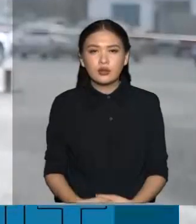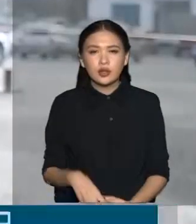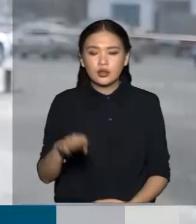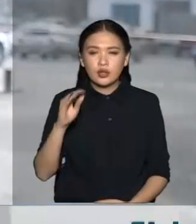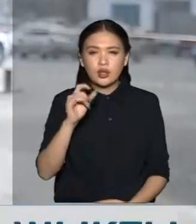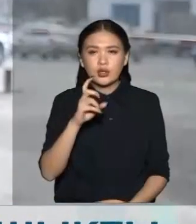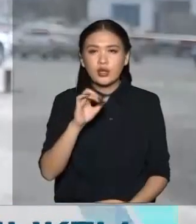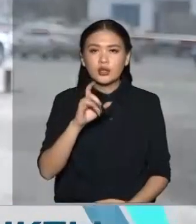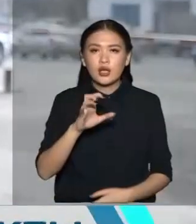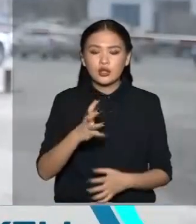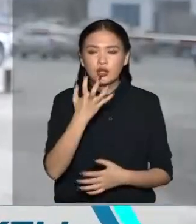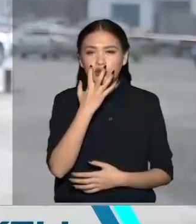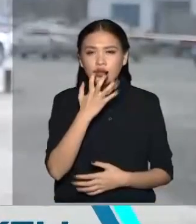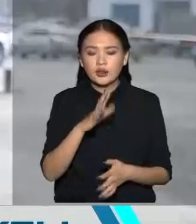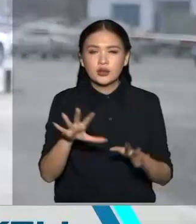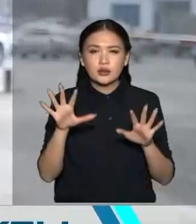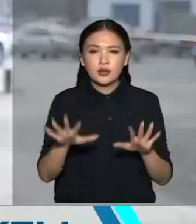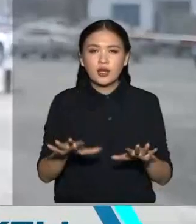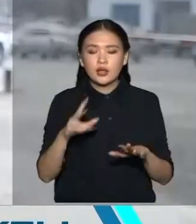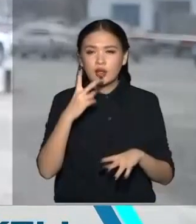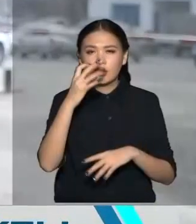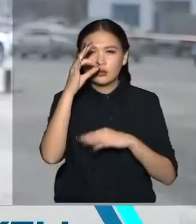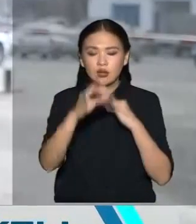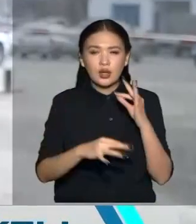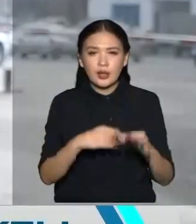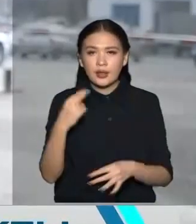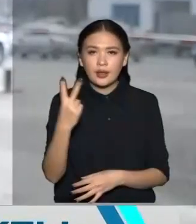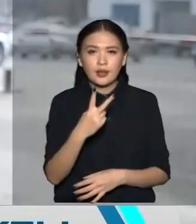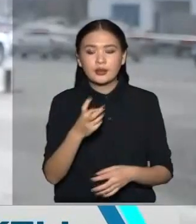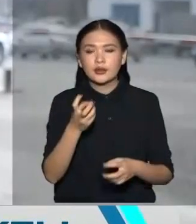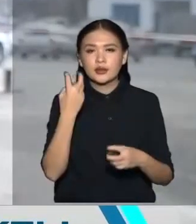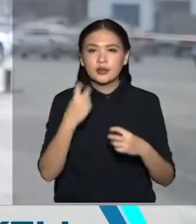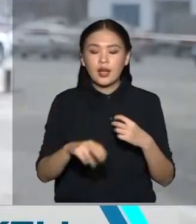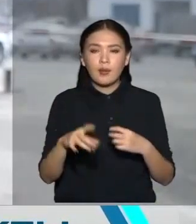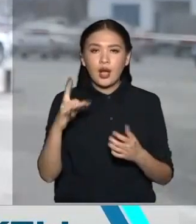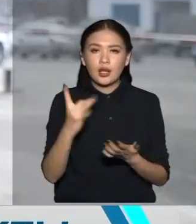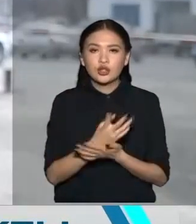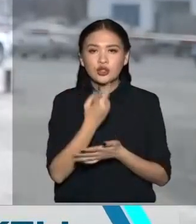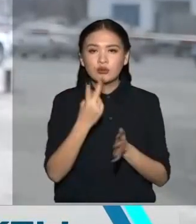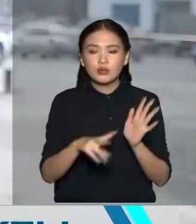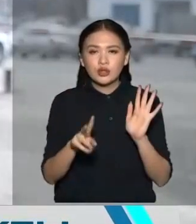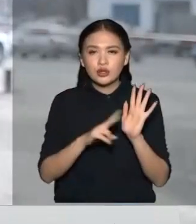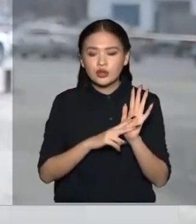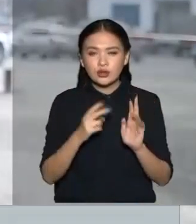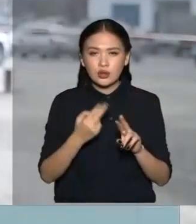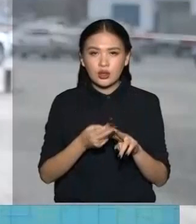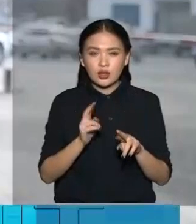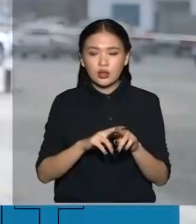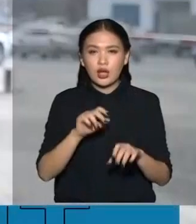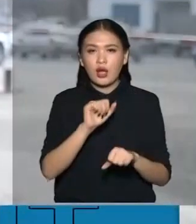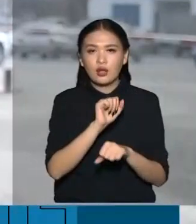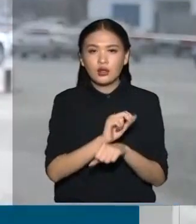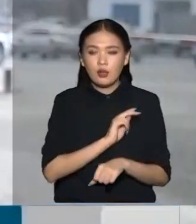Жезқазған жылу электр станциясында екі тәулікте екі қазандық істен шықты. Алғашқысы 27 қарашада жұмысын тоқтатса,